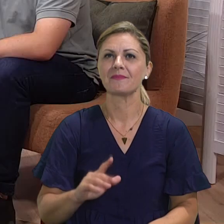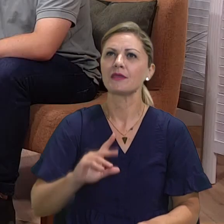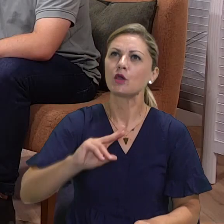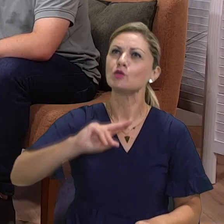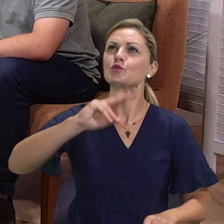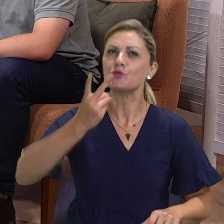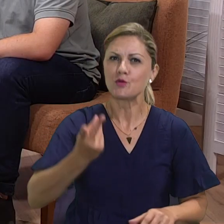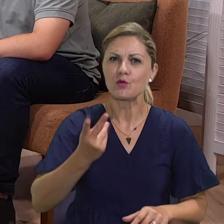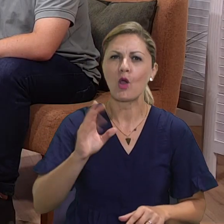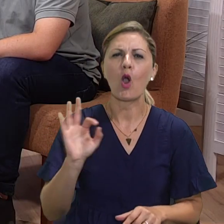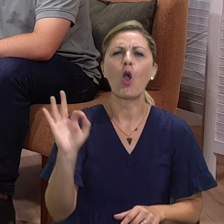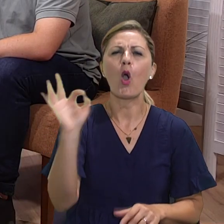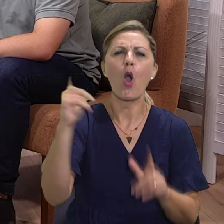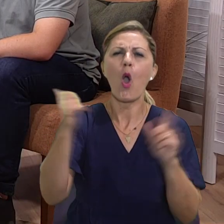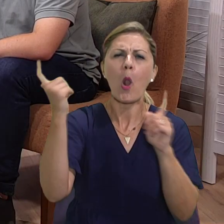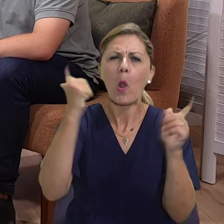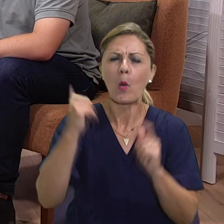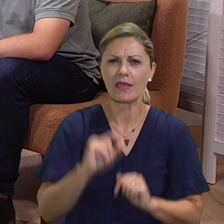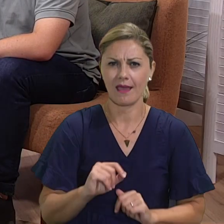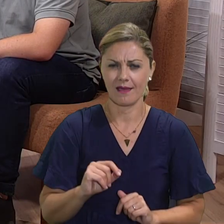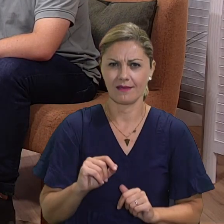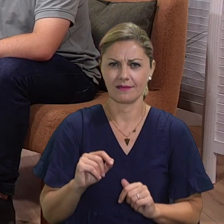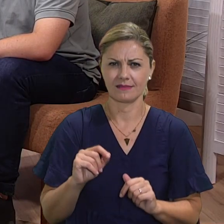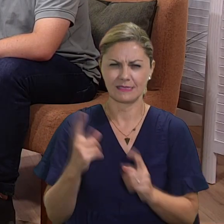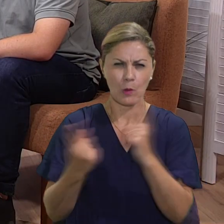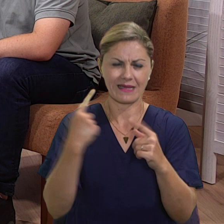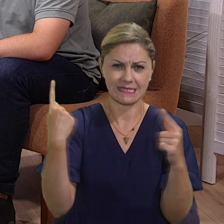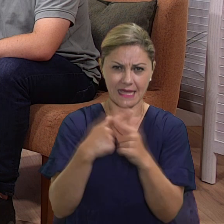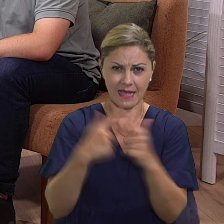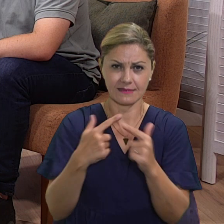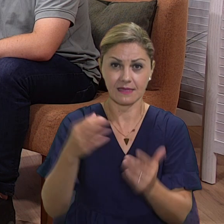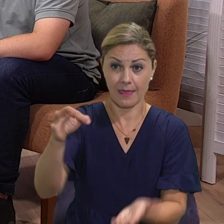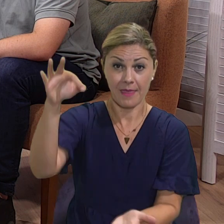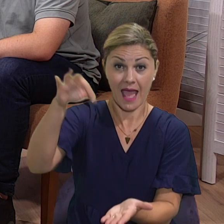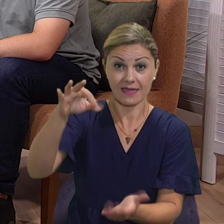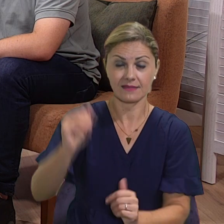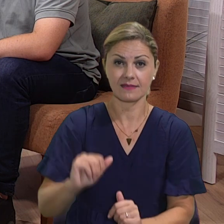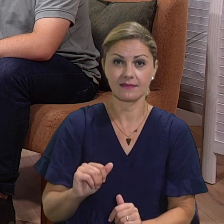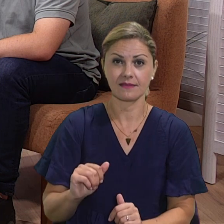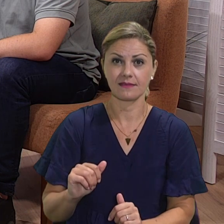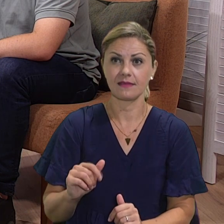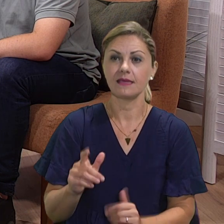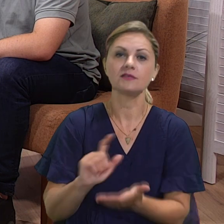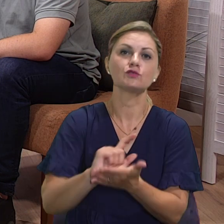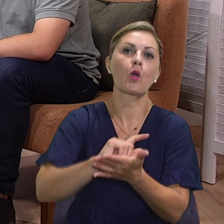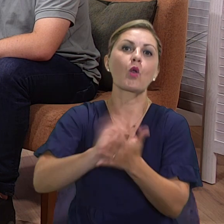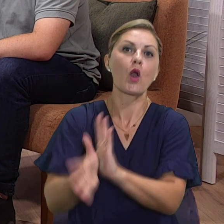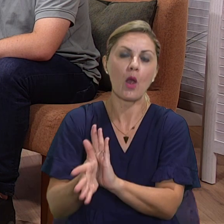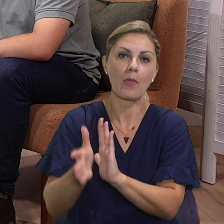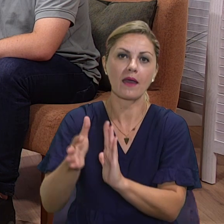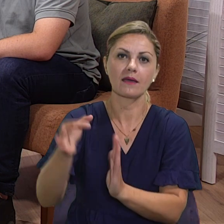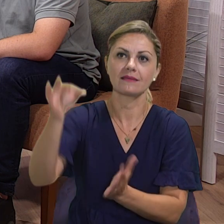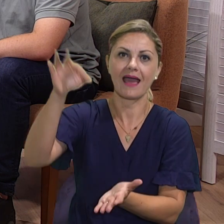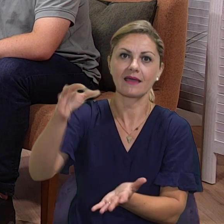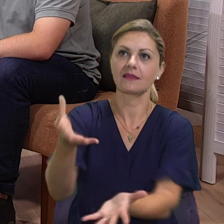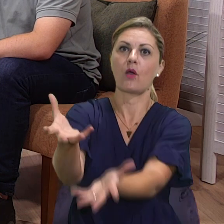Isto tako da ovih 15 dobitnika za ovu Oluju, samo ja nemam tu nagradu, tu gungu takozvanu, jer te godine se nije dijelila jer je